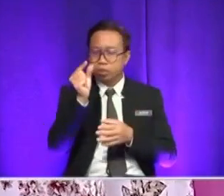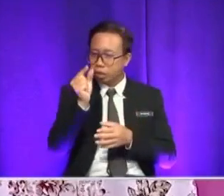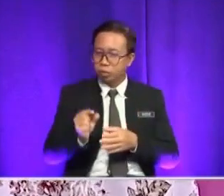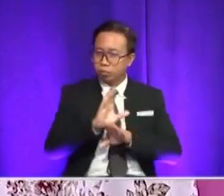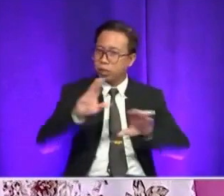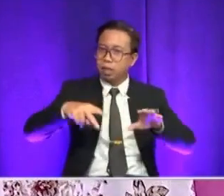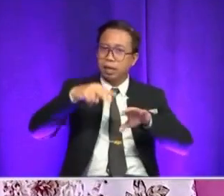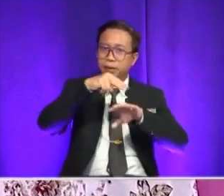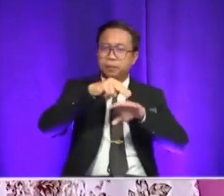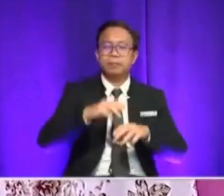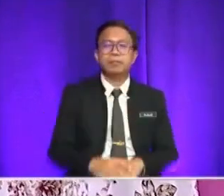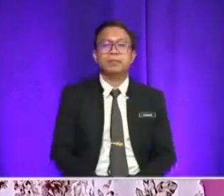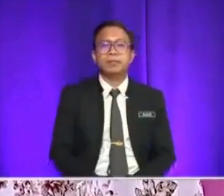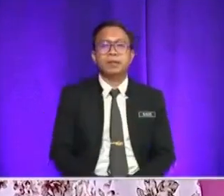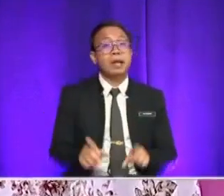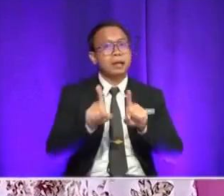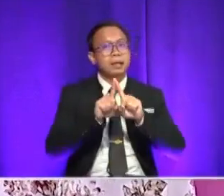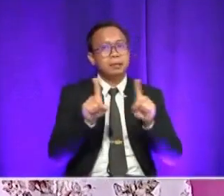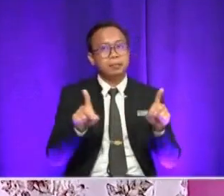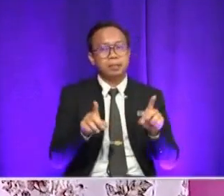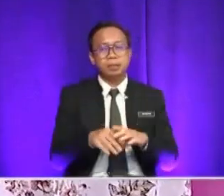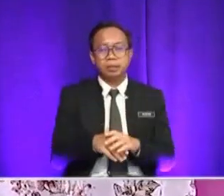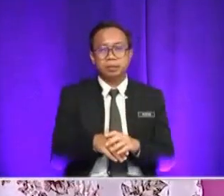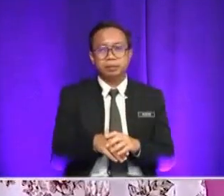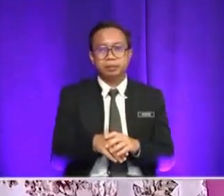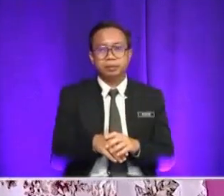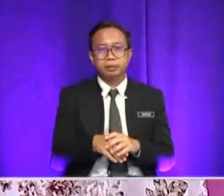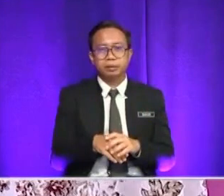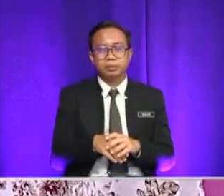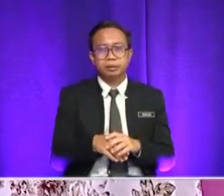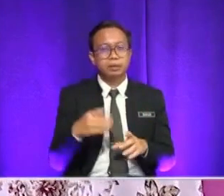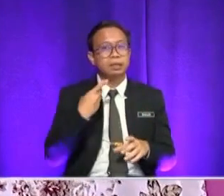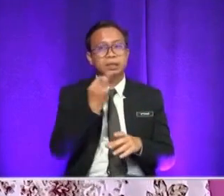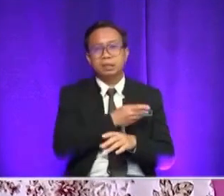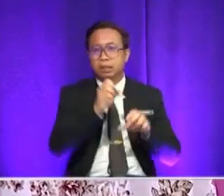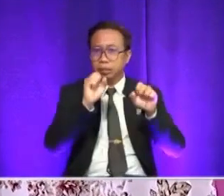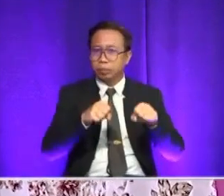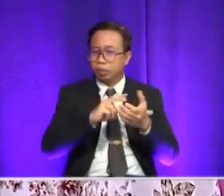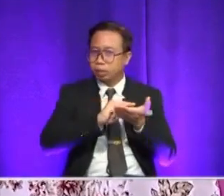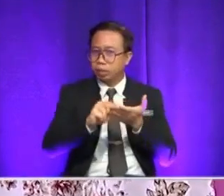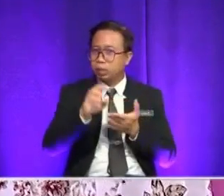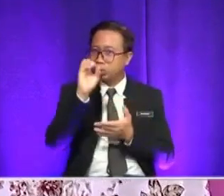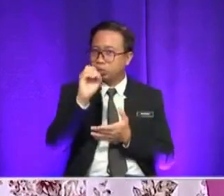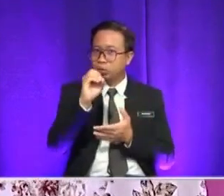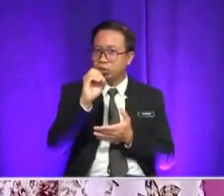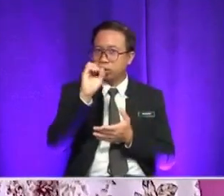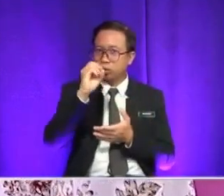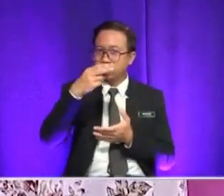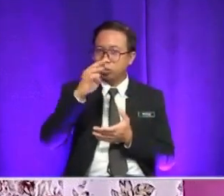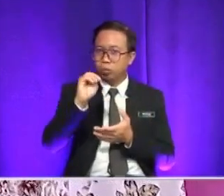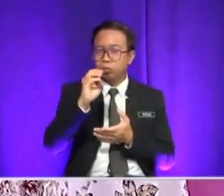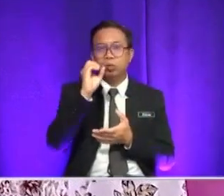Okey. Tapi kalau contoh kata kita dapat nilai 0 ohm, maksudnya 0 ohm